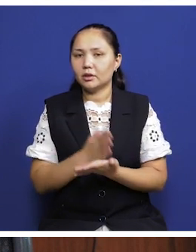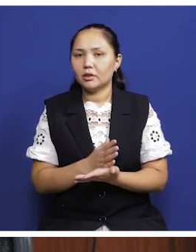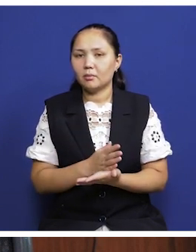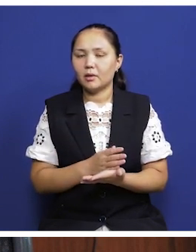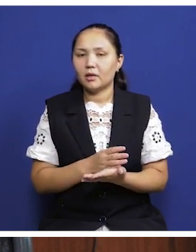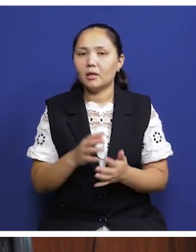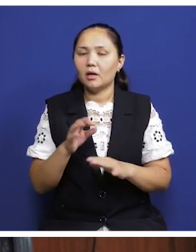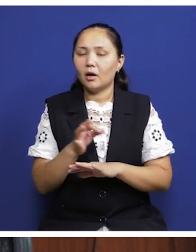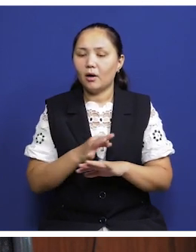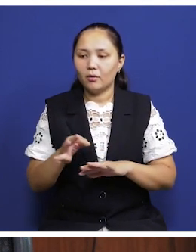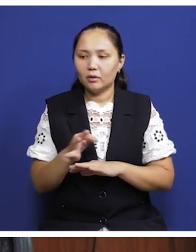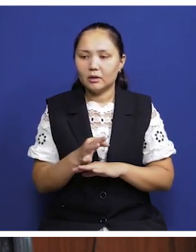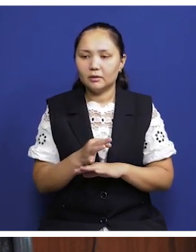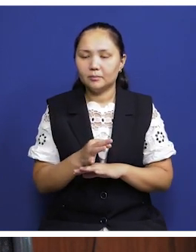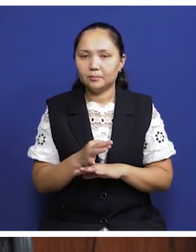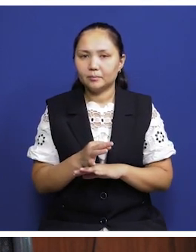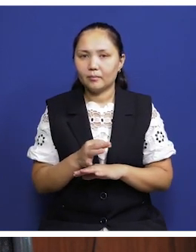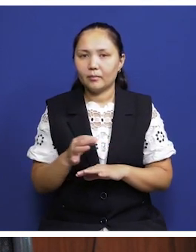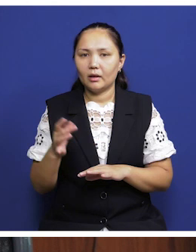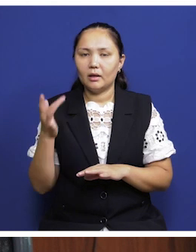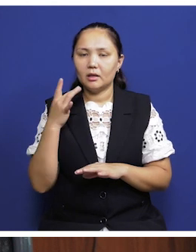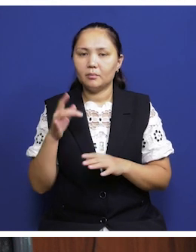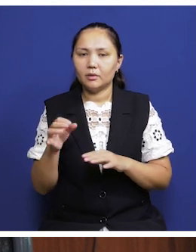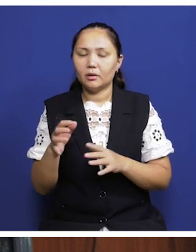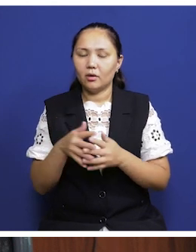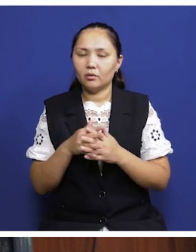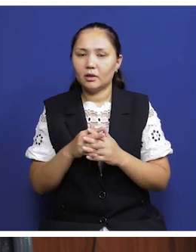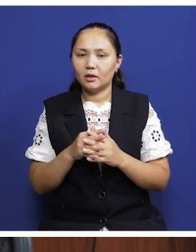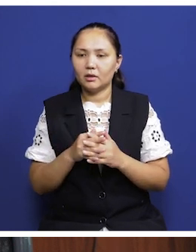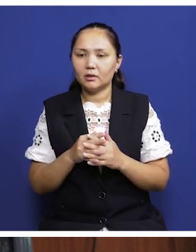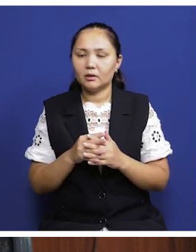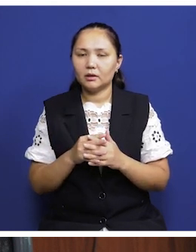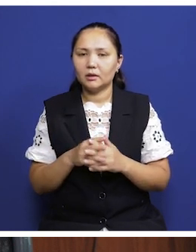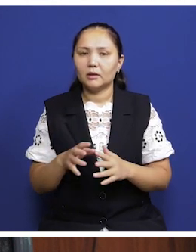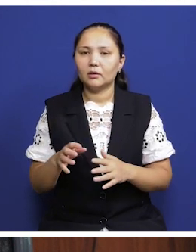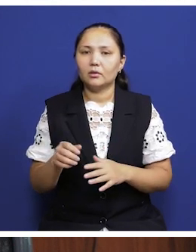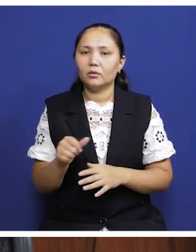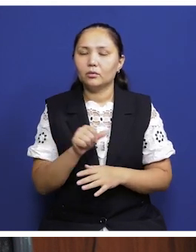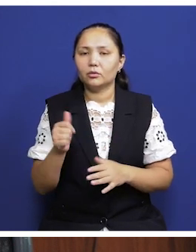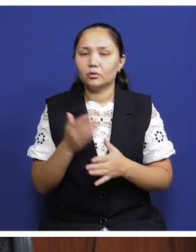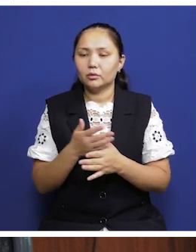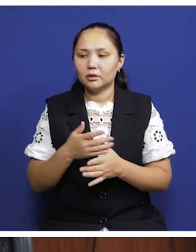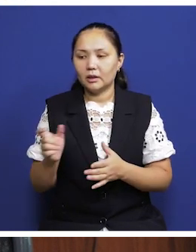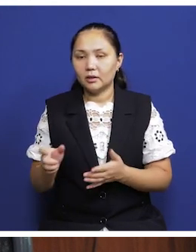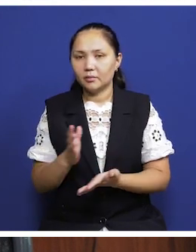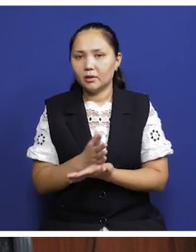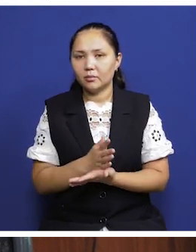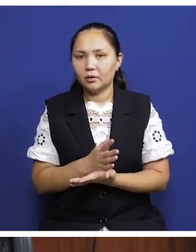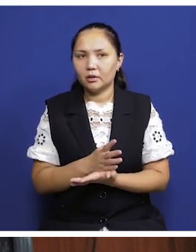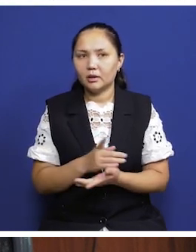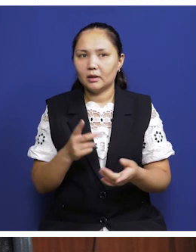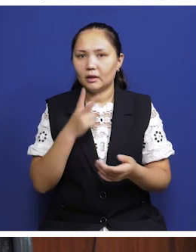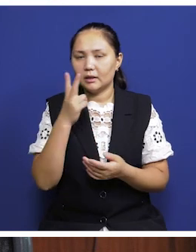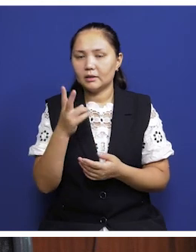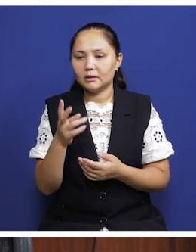кезеген бір елді мекенде әрбір бір ауылдардың халқының өзінің ерекшеліктері болады. Мысалы салыстырмалы